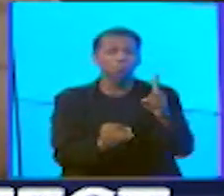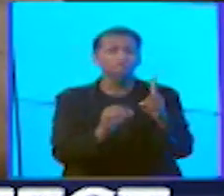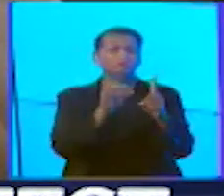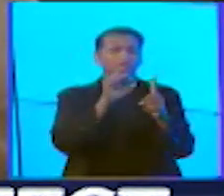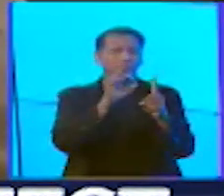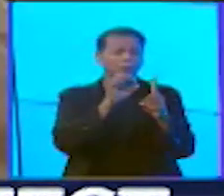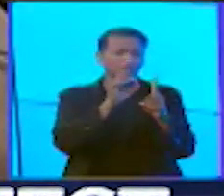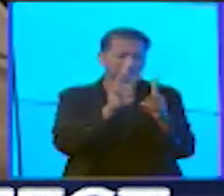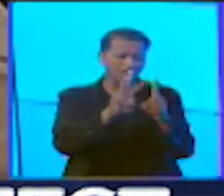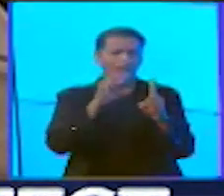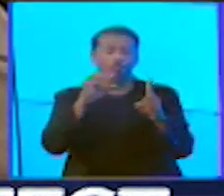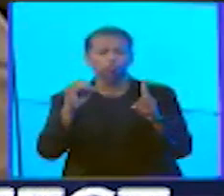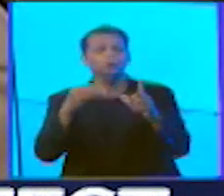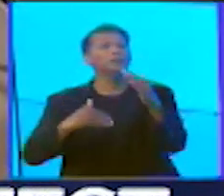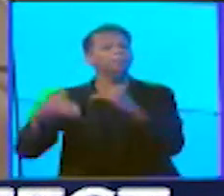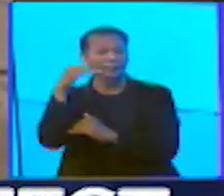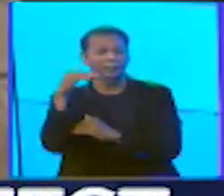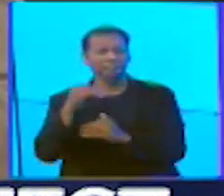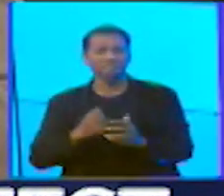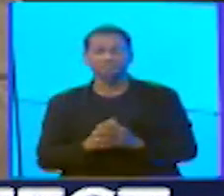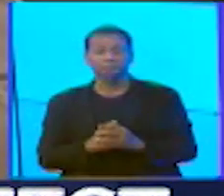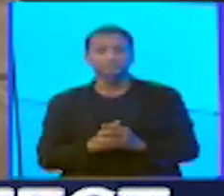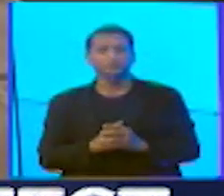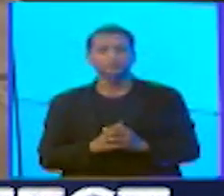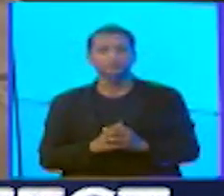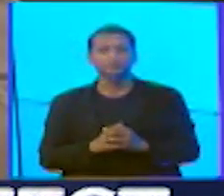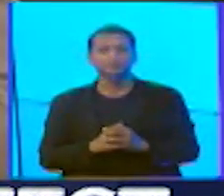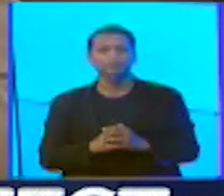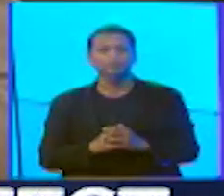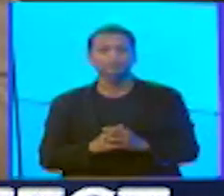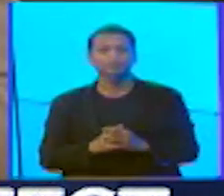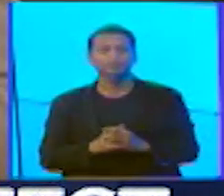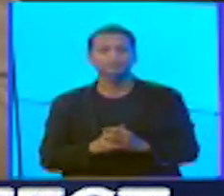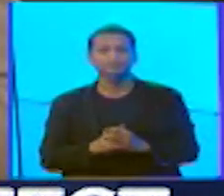Hai 1377 ya Hai Dek